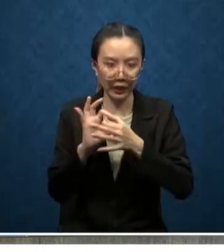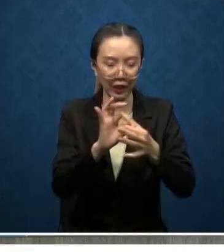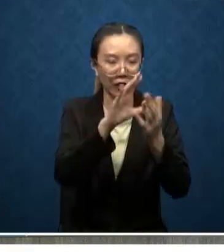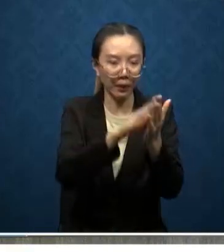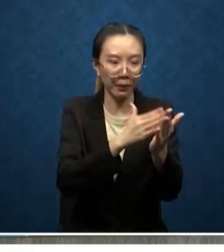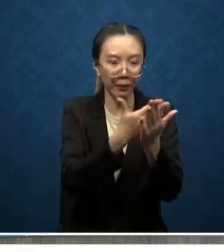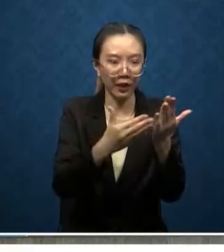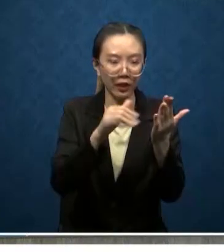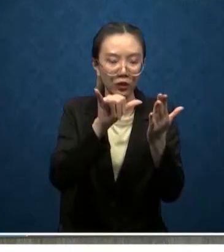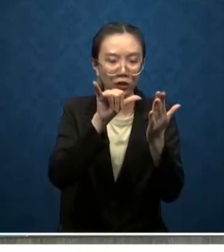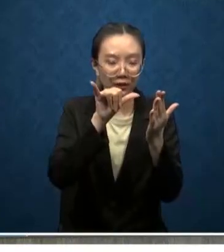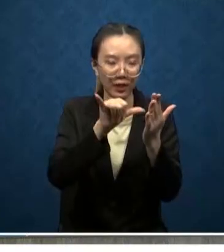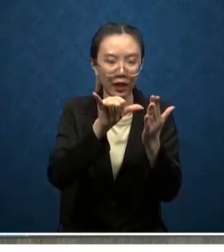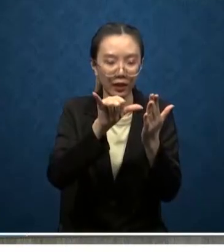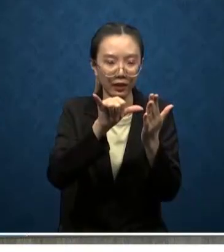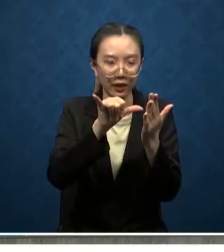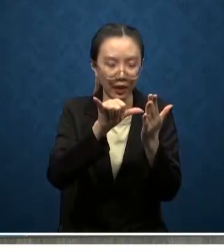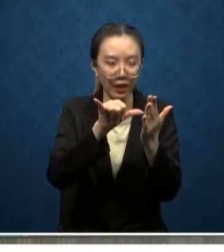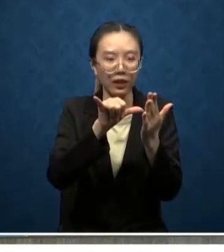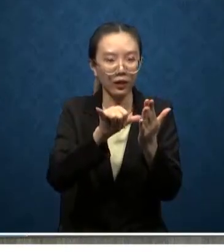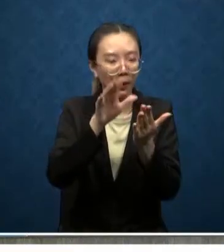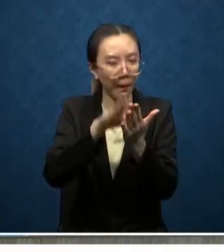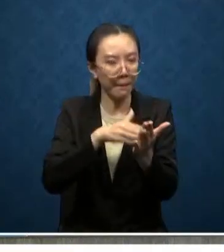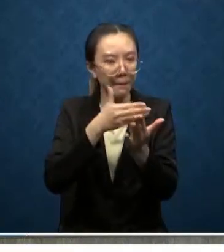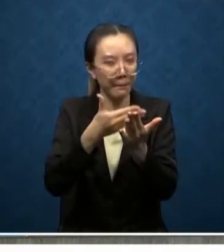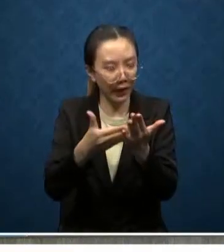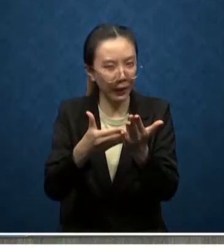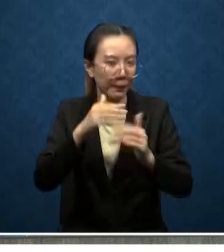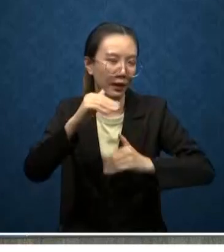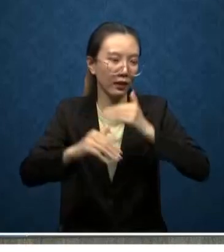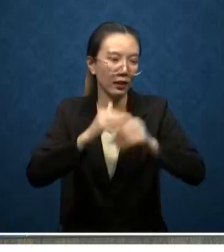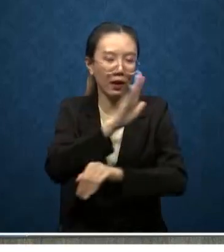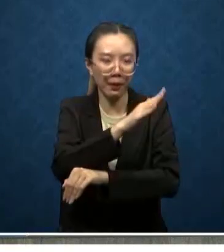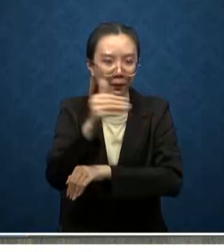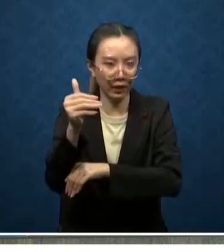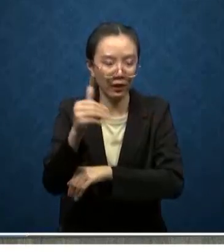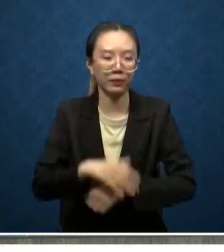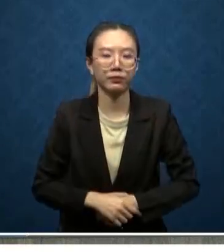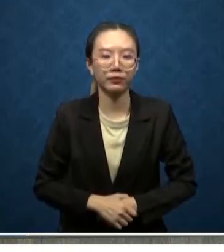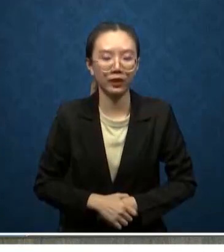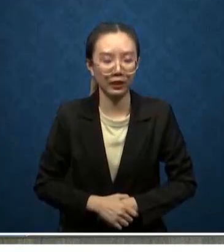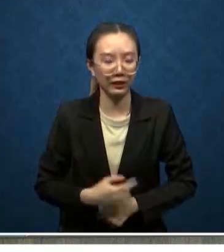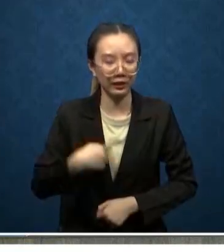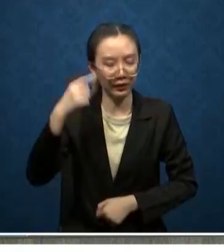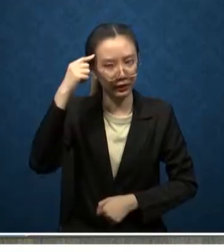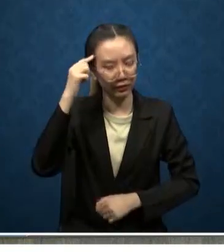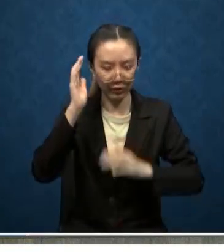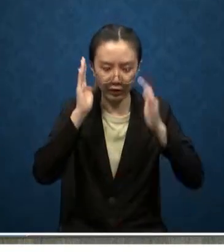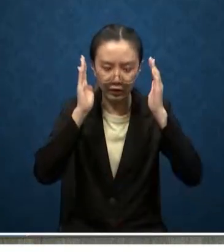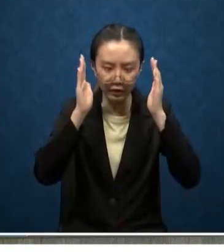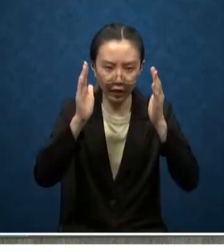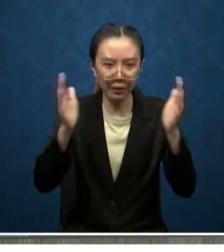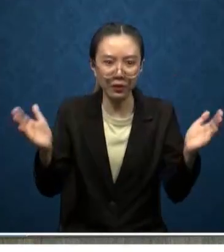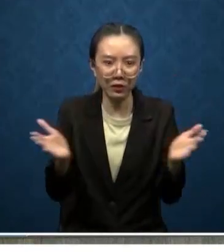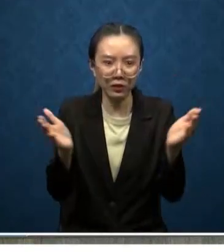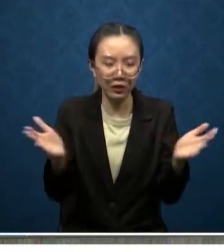ชาติและแผนปฏิรูปประเทศครับแล้วก็มีความตั้งใจในการขับเคลื่อน